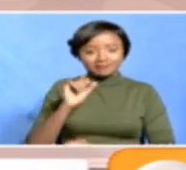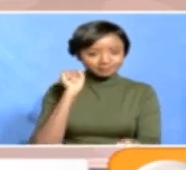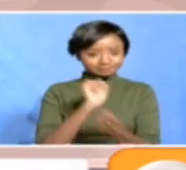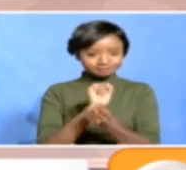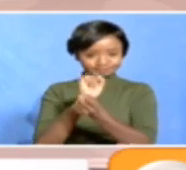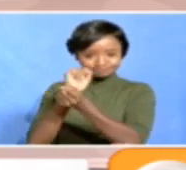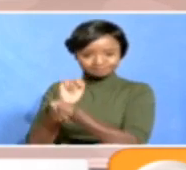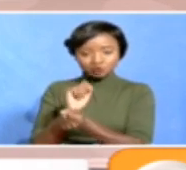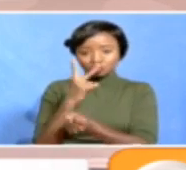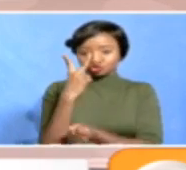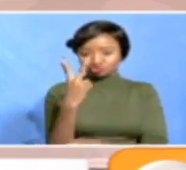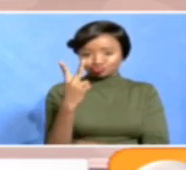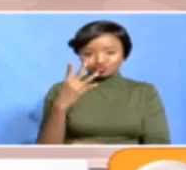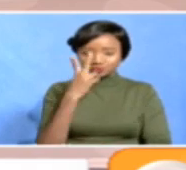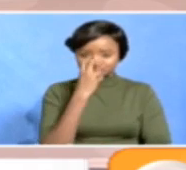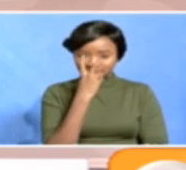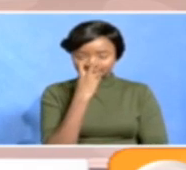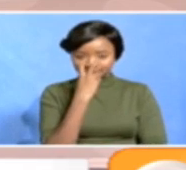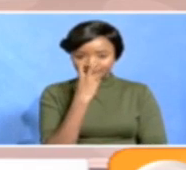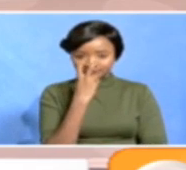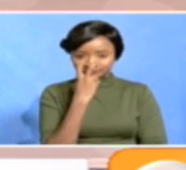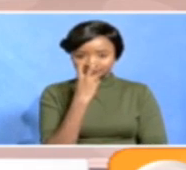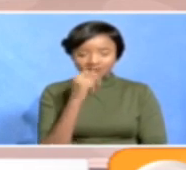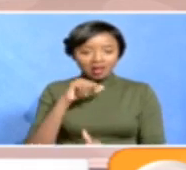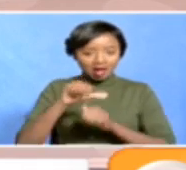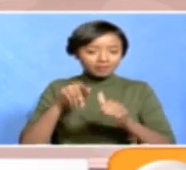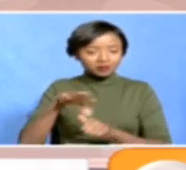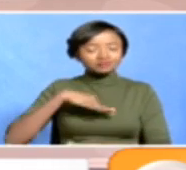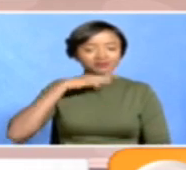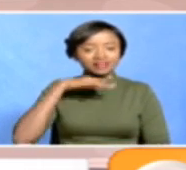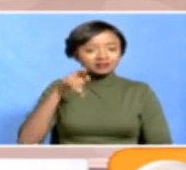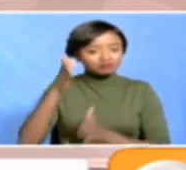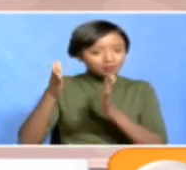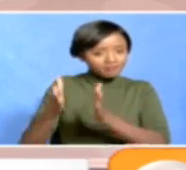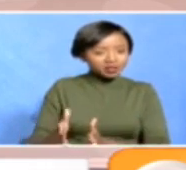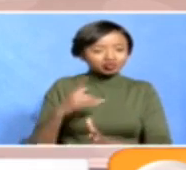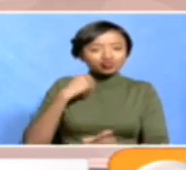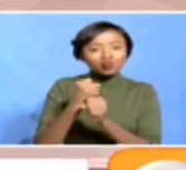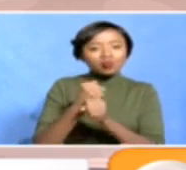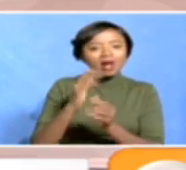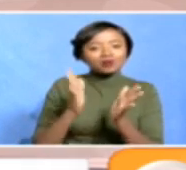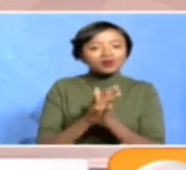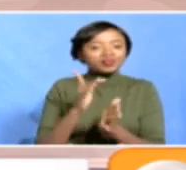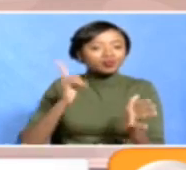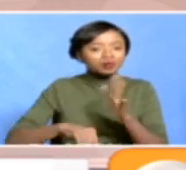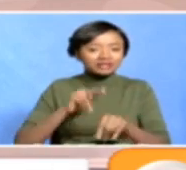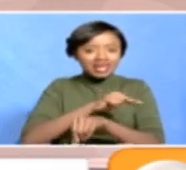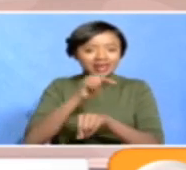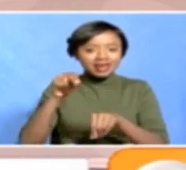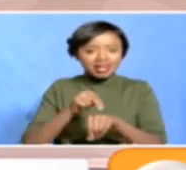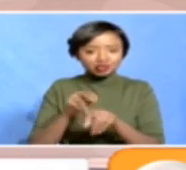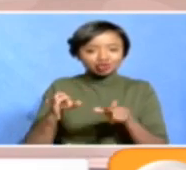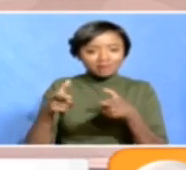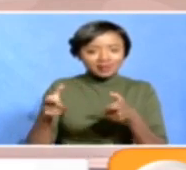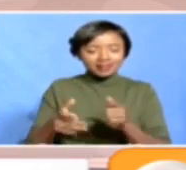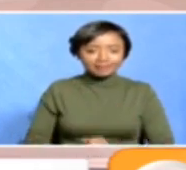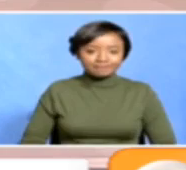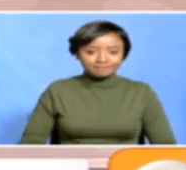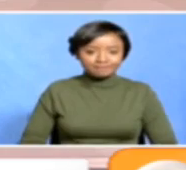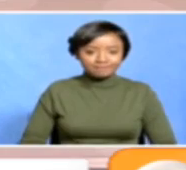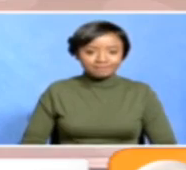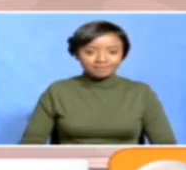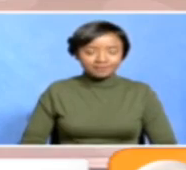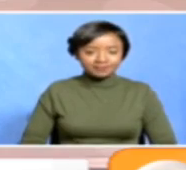wawili kuhusu kifo hicho cha mfanyakazi huyu ambaye alikuwa akifanya kazi na kampuni iliyopewa kandarasi na shirika la Nation Media